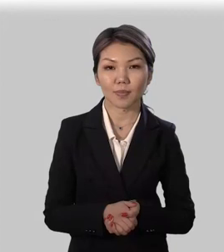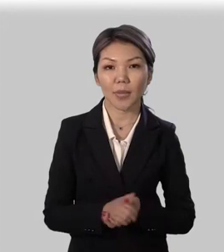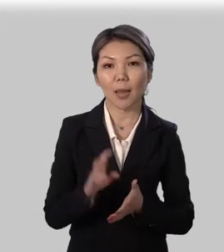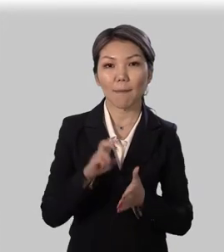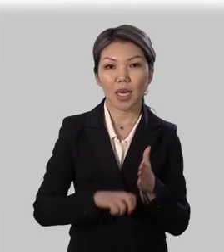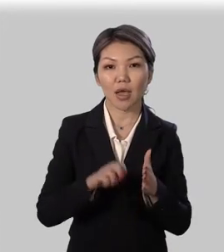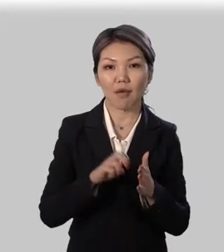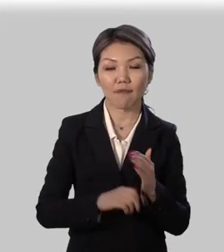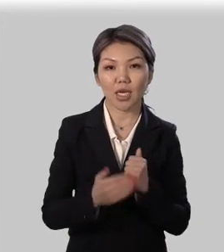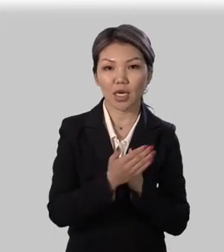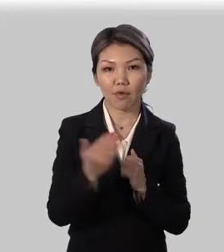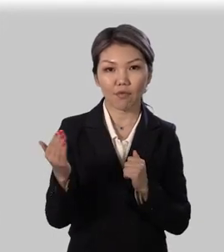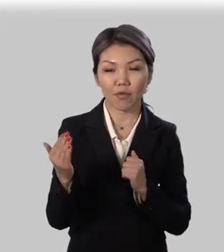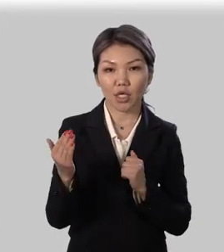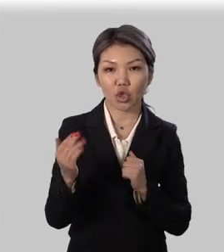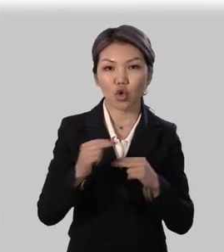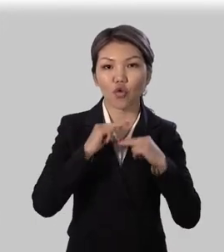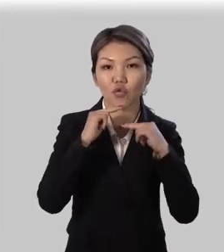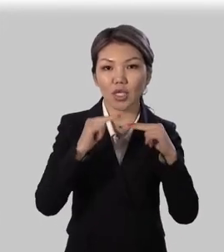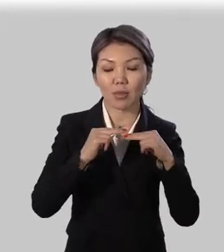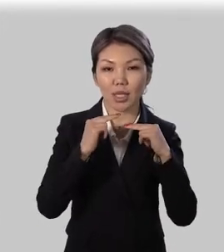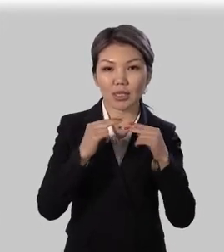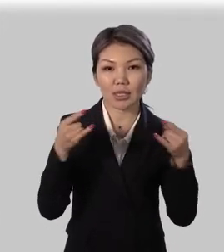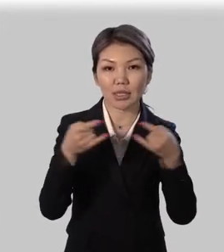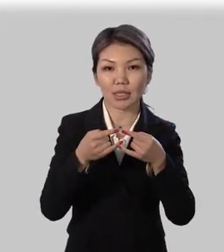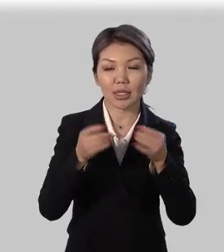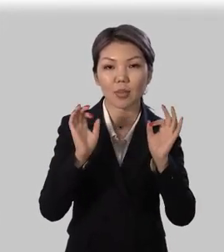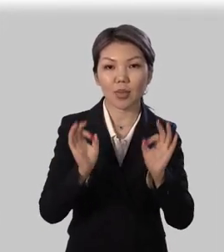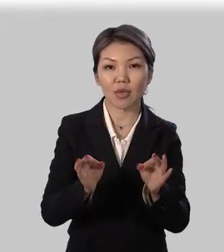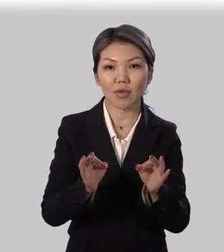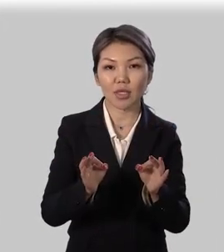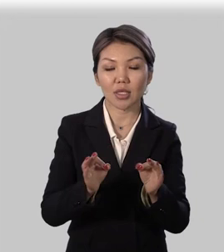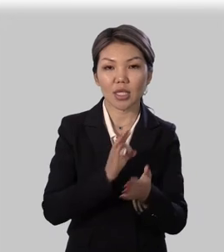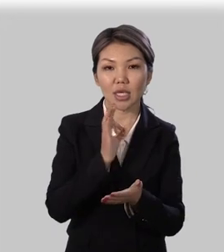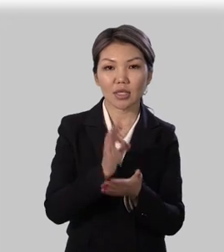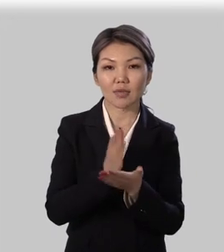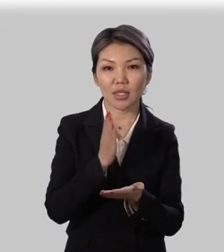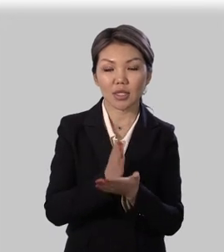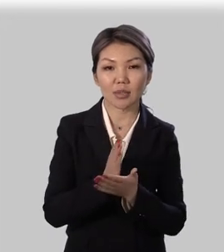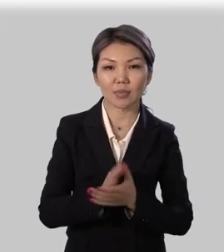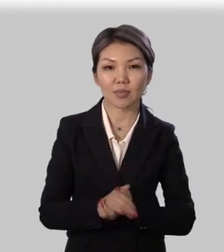проверим вашу орфографическую зоркость на слайде правильный вариант